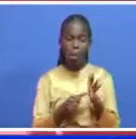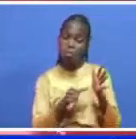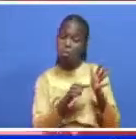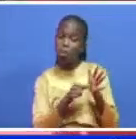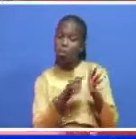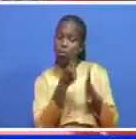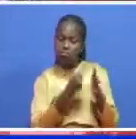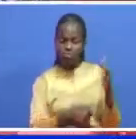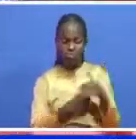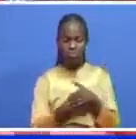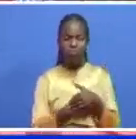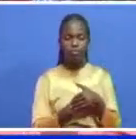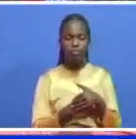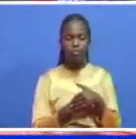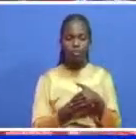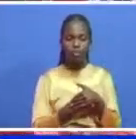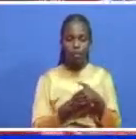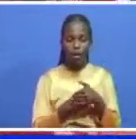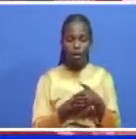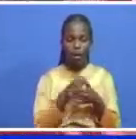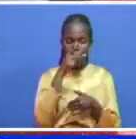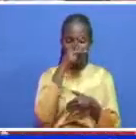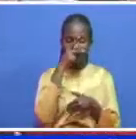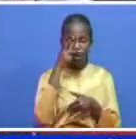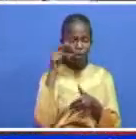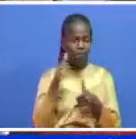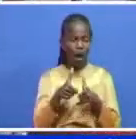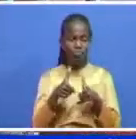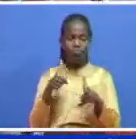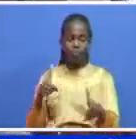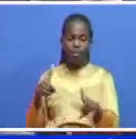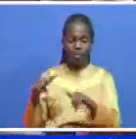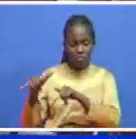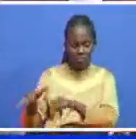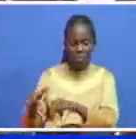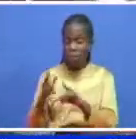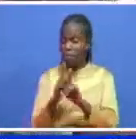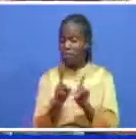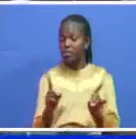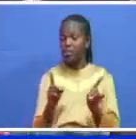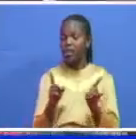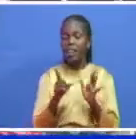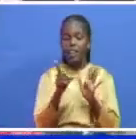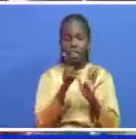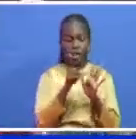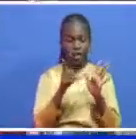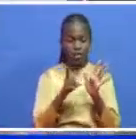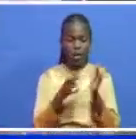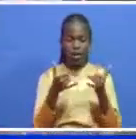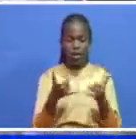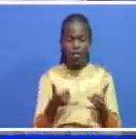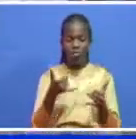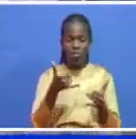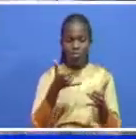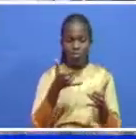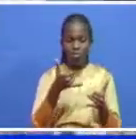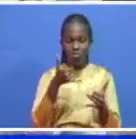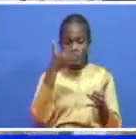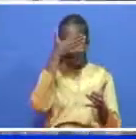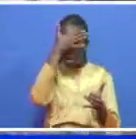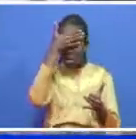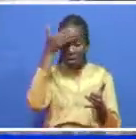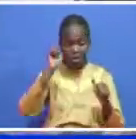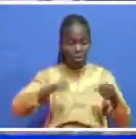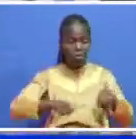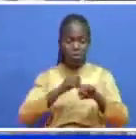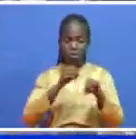vasa wiyoni ndongo ya chamachawa ipa Stephen Kalonzo wa Musyoka. Ateo ni somo vila yuetesa kuvutwa iliko nene